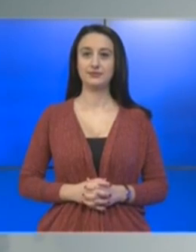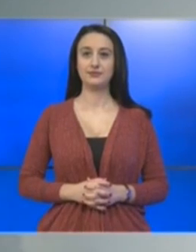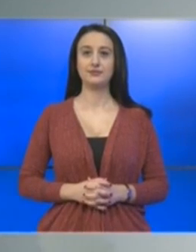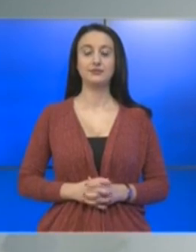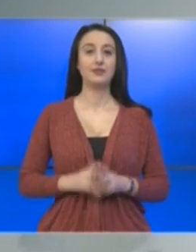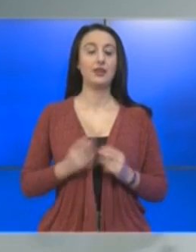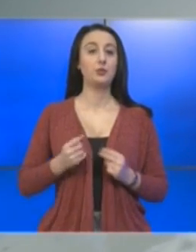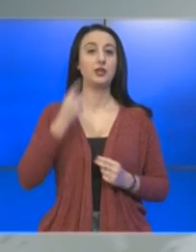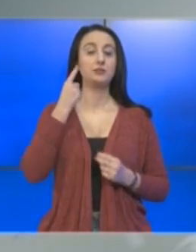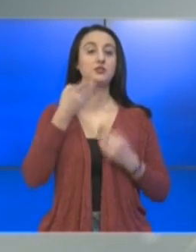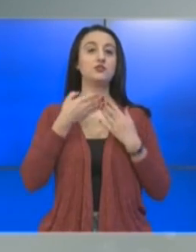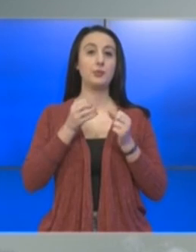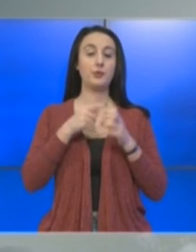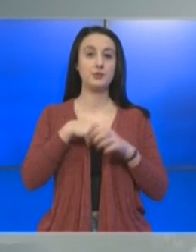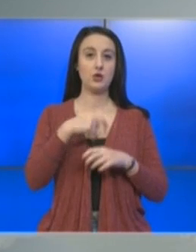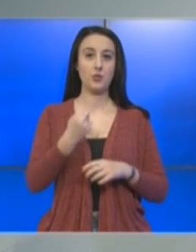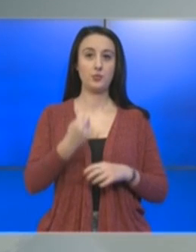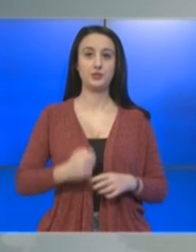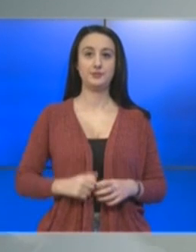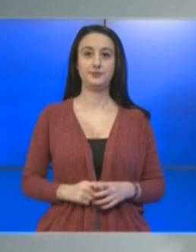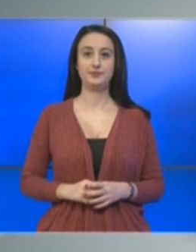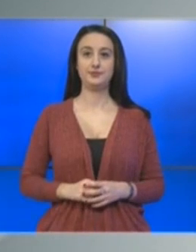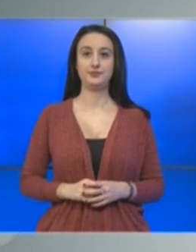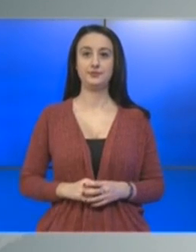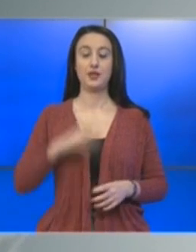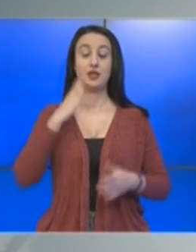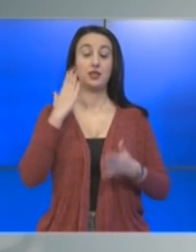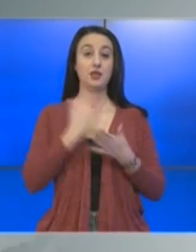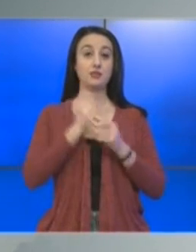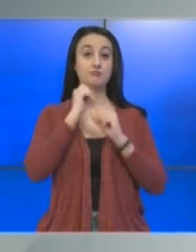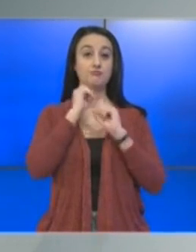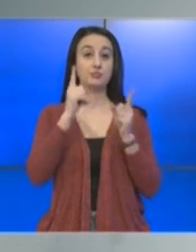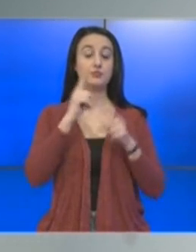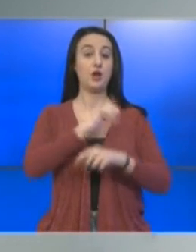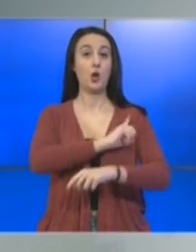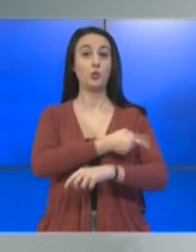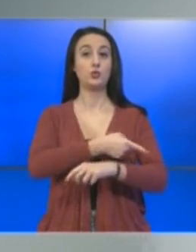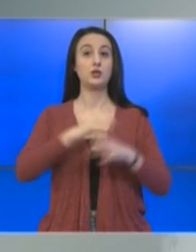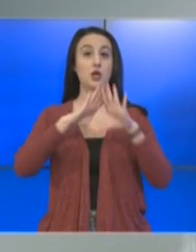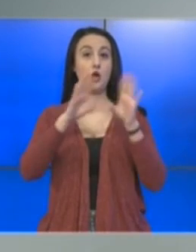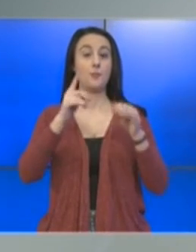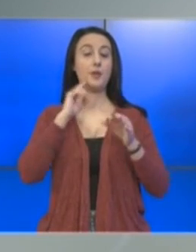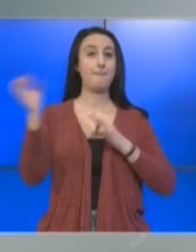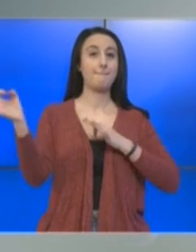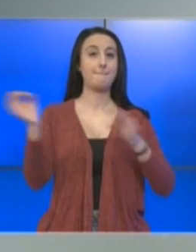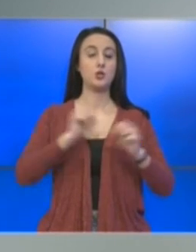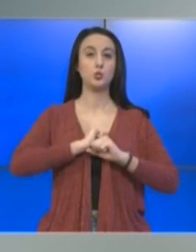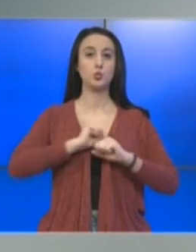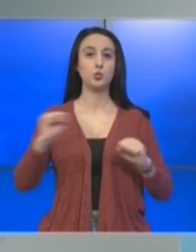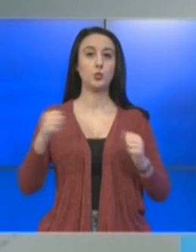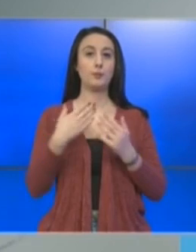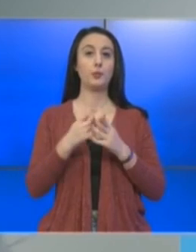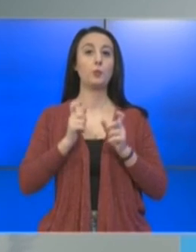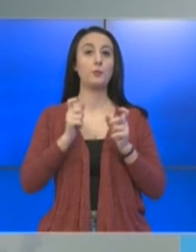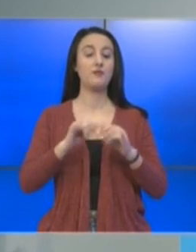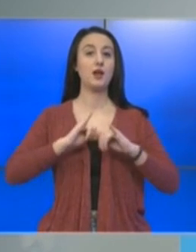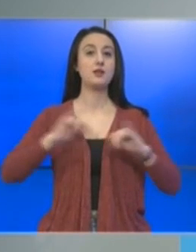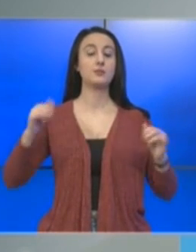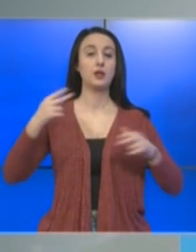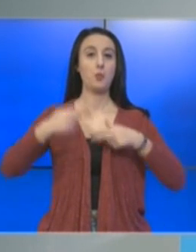Doamnelor și domnilor, bună dimineața, este ora 8, încep știrile, decizie fără precedent. Autoritățile din România iau măsuri extreme pentru prevenirea